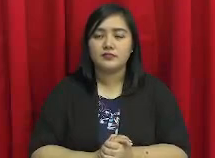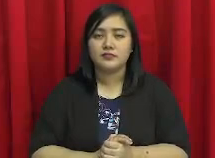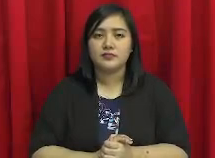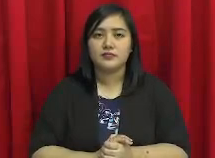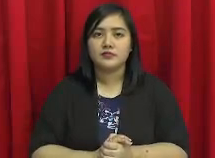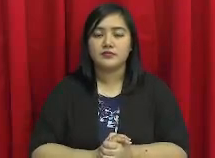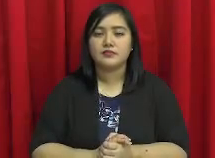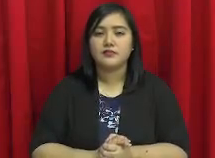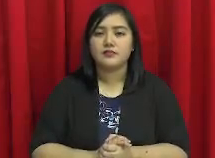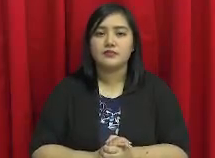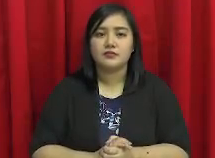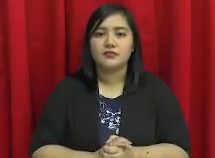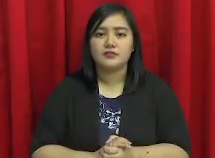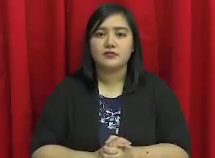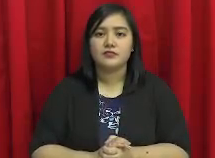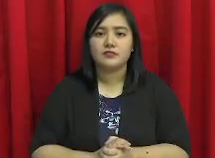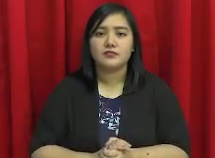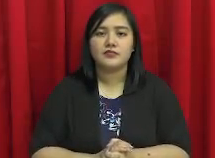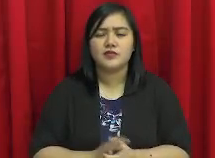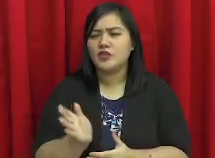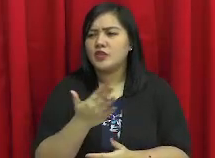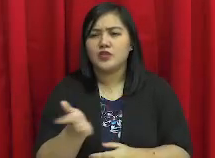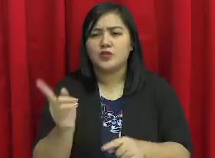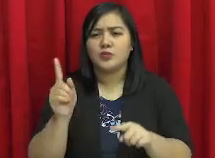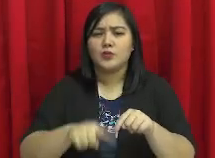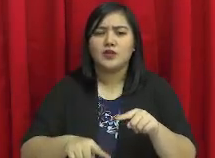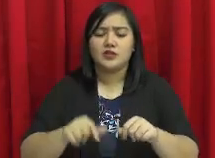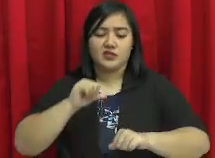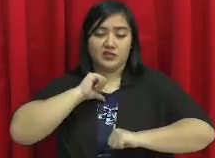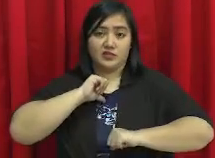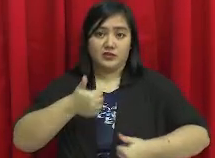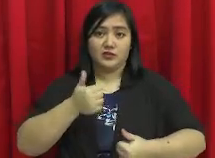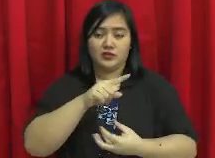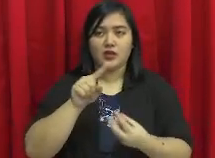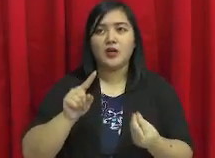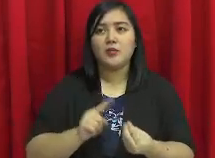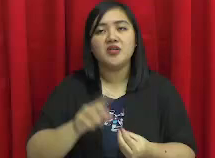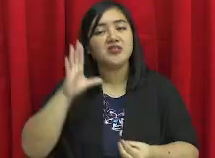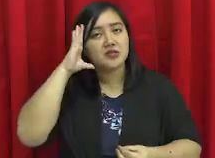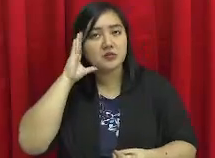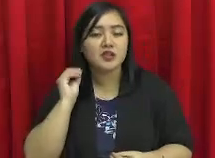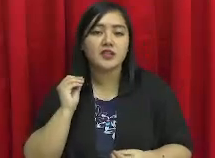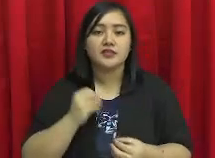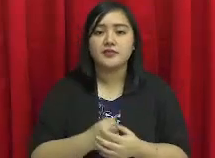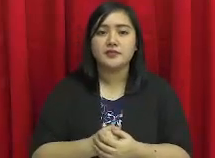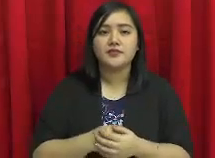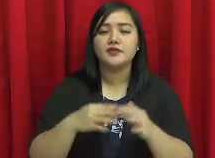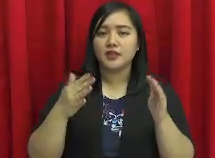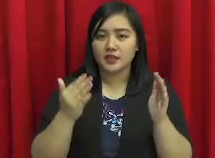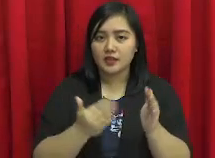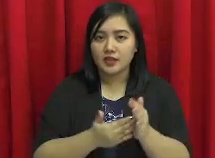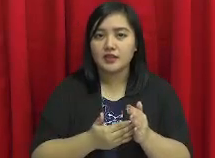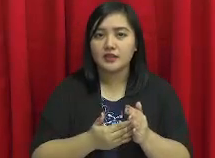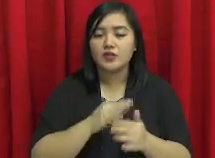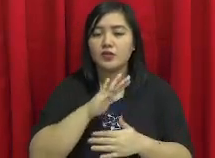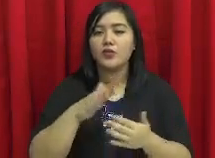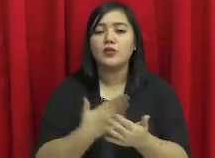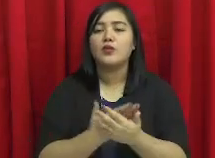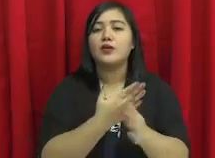natin pwedeng ipagyabang dito yung pagsasama. Gano'n na kayo katagal na nagsasama. Na binalik ko po kayo sa